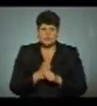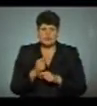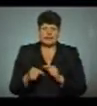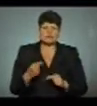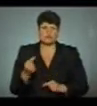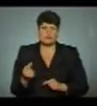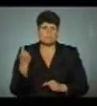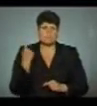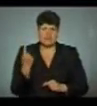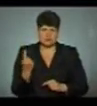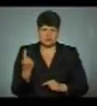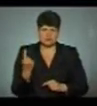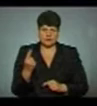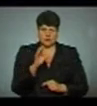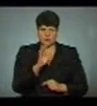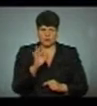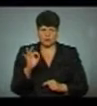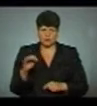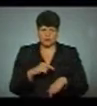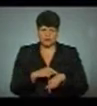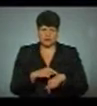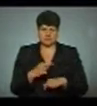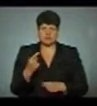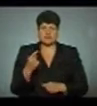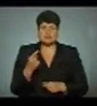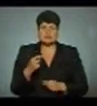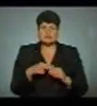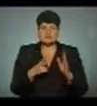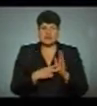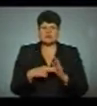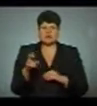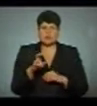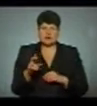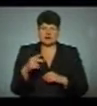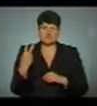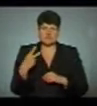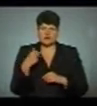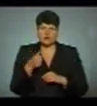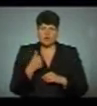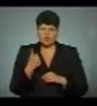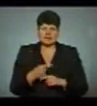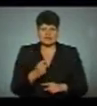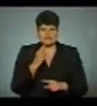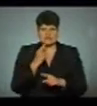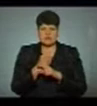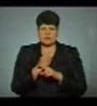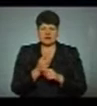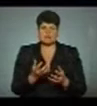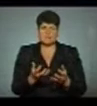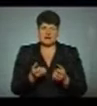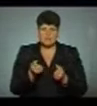наступне. Перше. З 00 годин першої хвилини 17 березня 2020 року заборонити